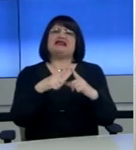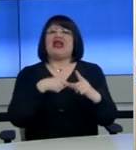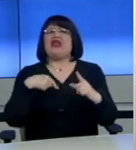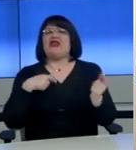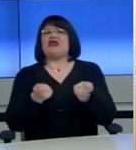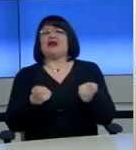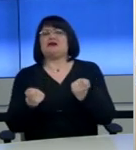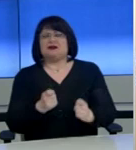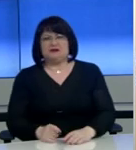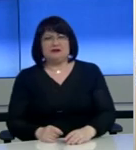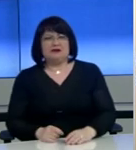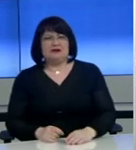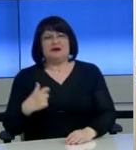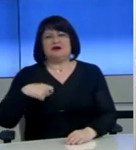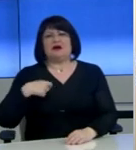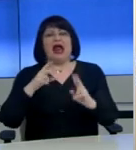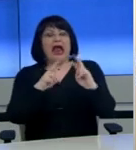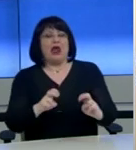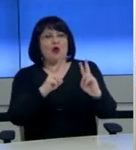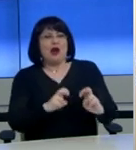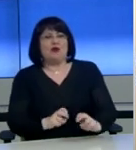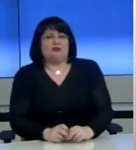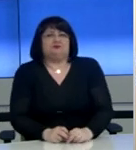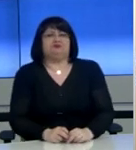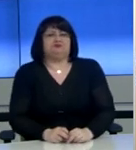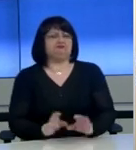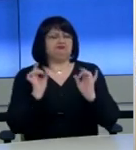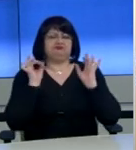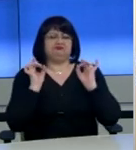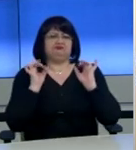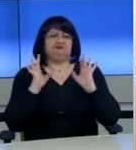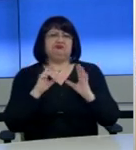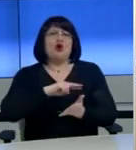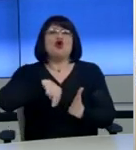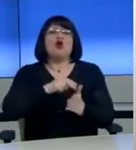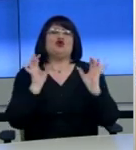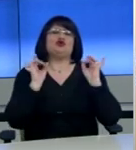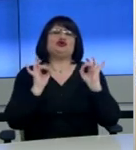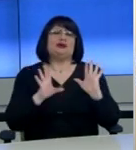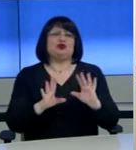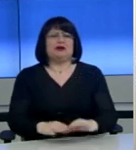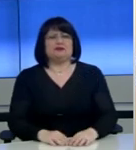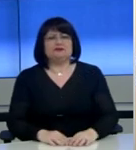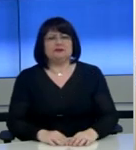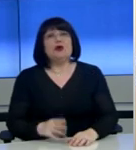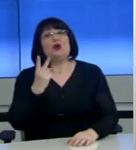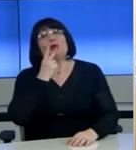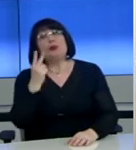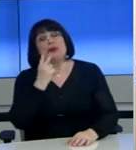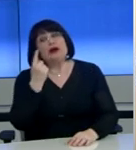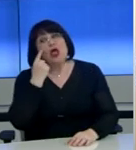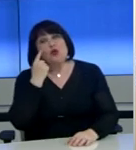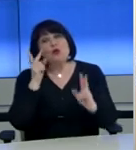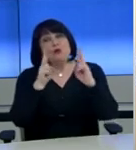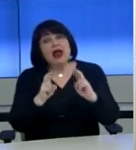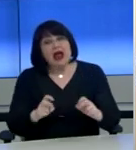δε ελεγκτές διακοσμητικοί έχουν παροπλιστεί, αναλαμβάνοντας τους ελέγχους κατά του καπνίσματος